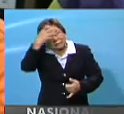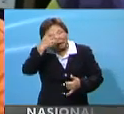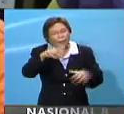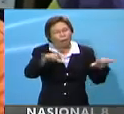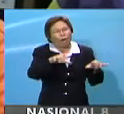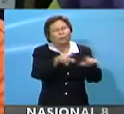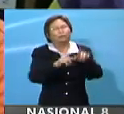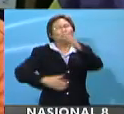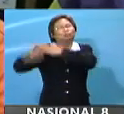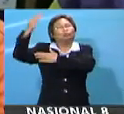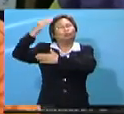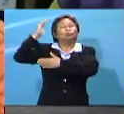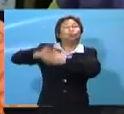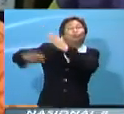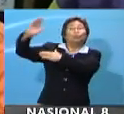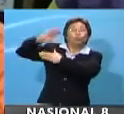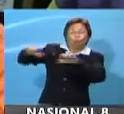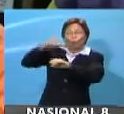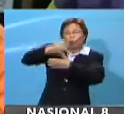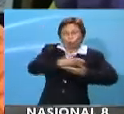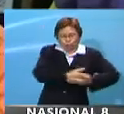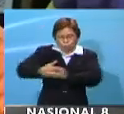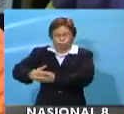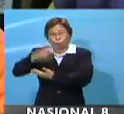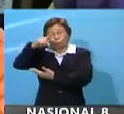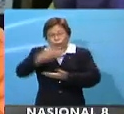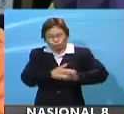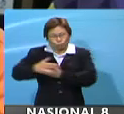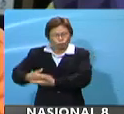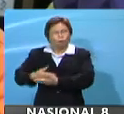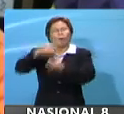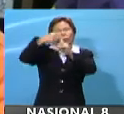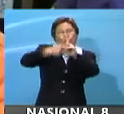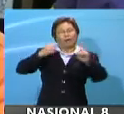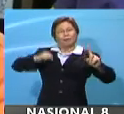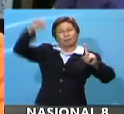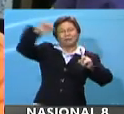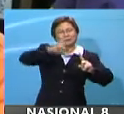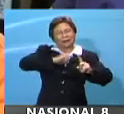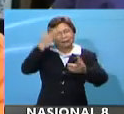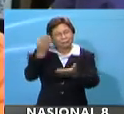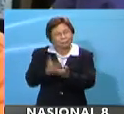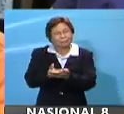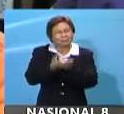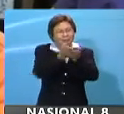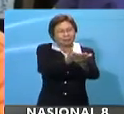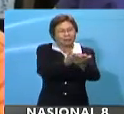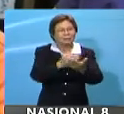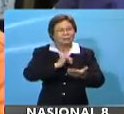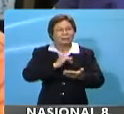diperlakukan oleh generasi dahulu untuk anak cucunya. Oleh itu, ya, di kesempatan bulan merdeka ni, saya menyarankan agar generasi kita